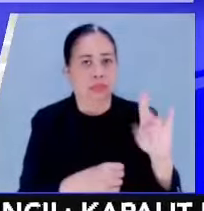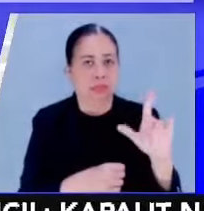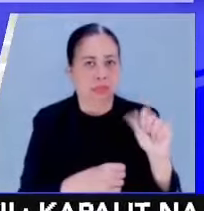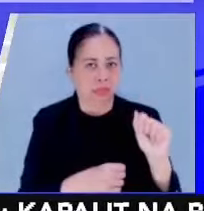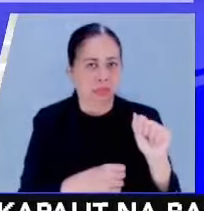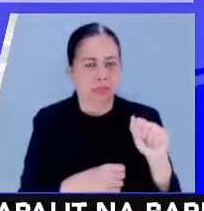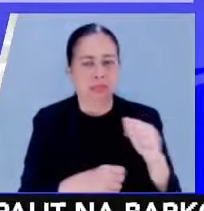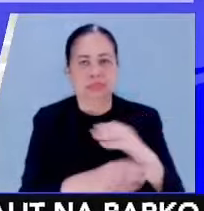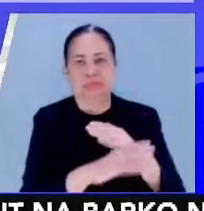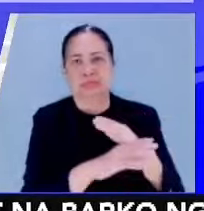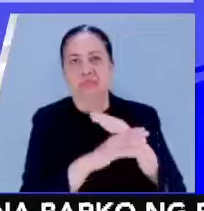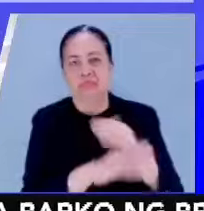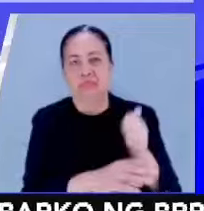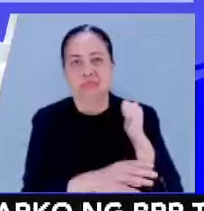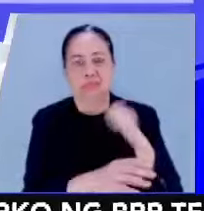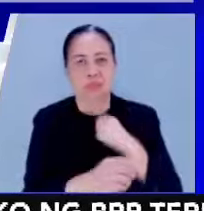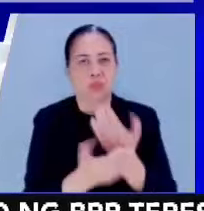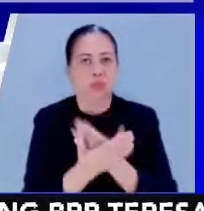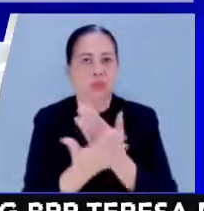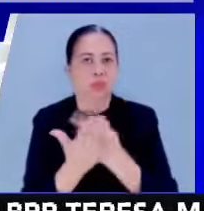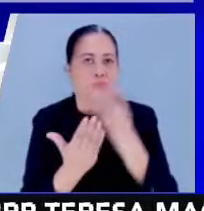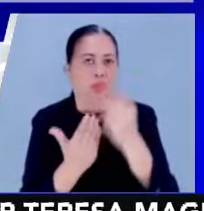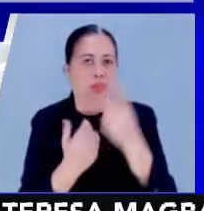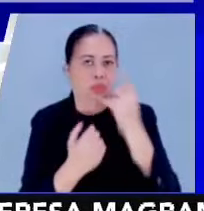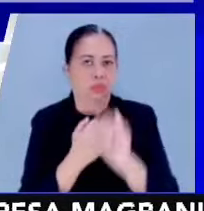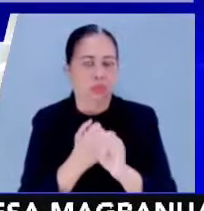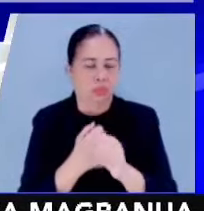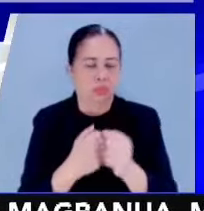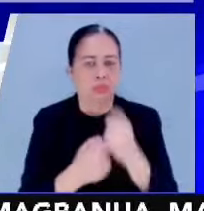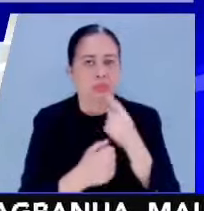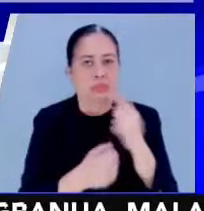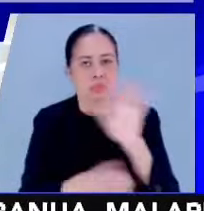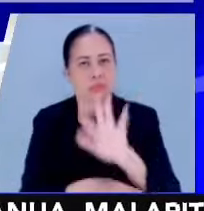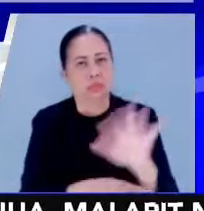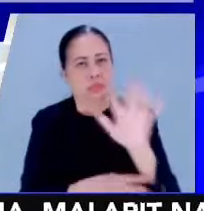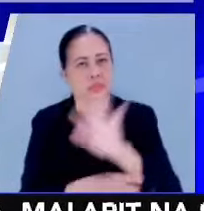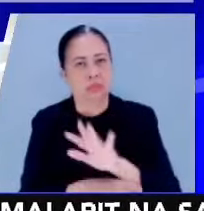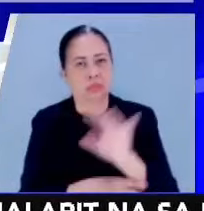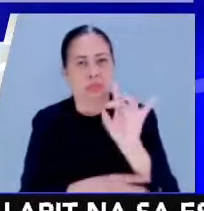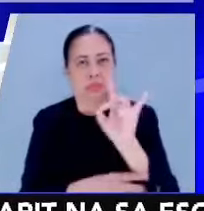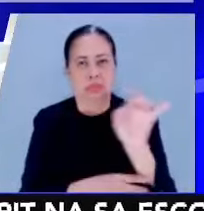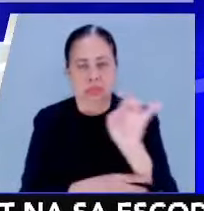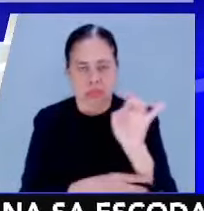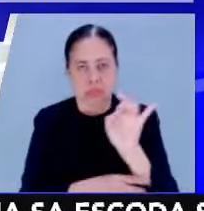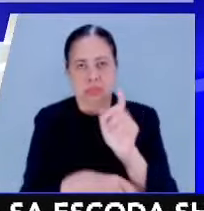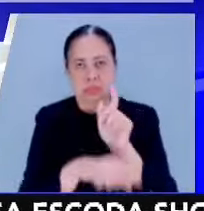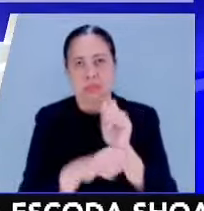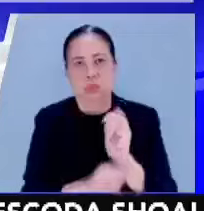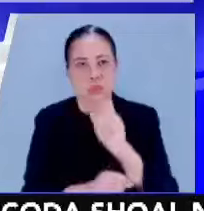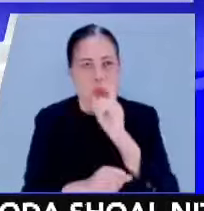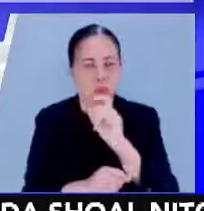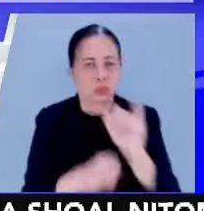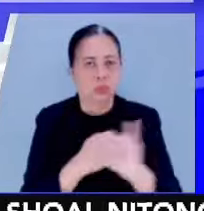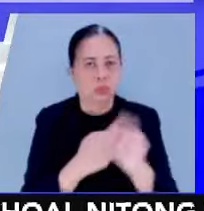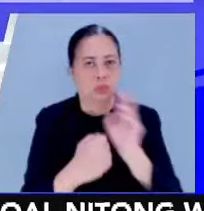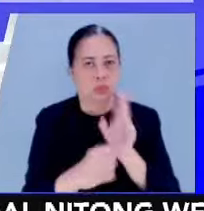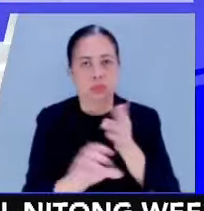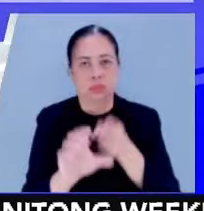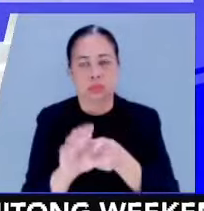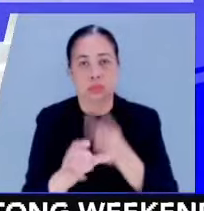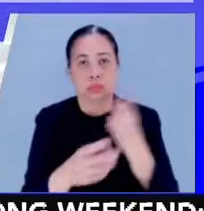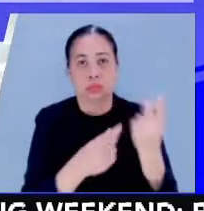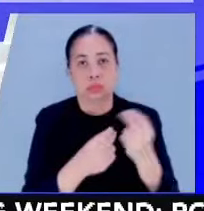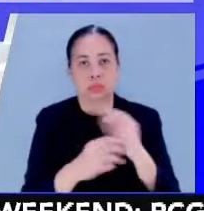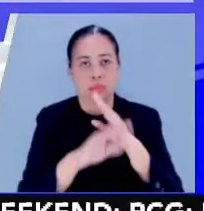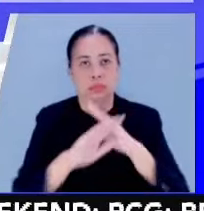Program. Ay sa ilang grupo sa lungsod, tinatayang 800 traditional jeepneys ang lalahok. Magsasagwa raw sila ng silent protest